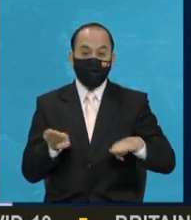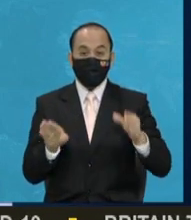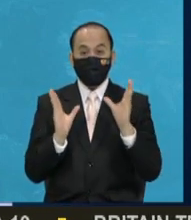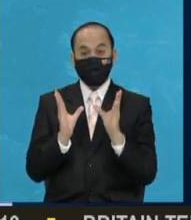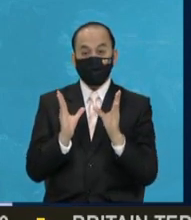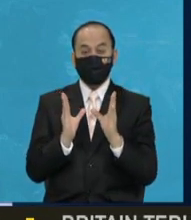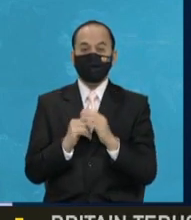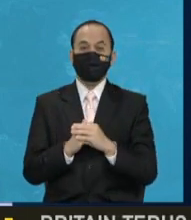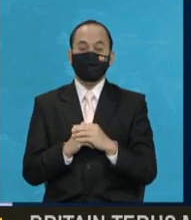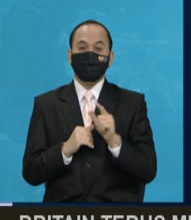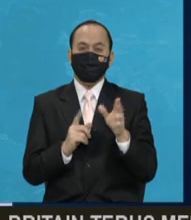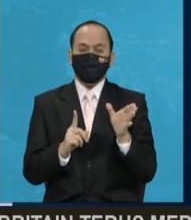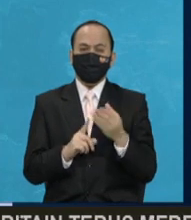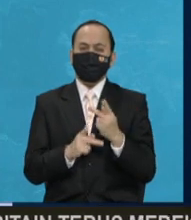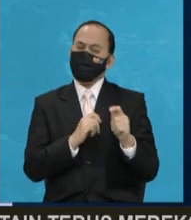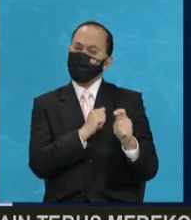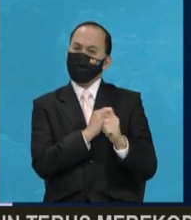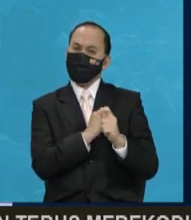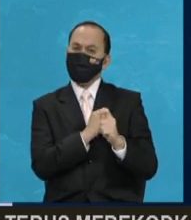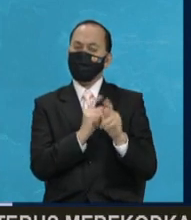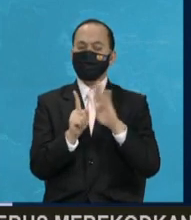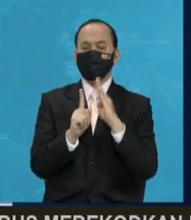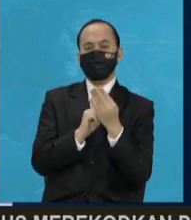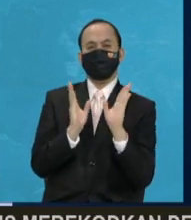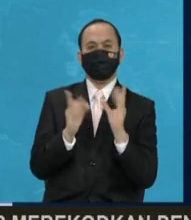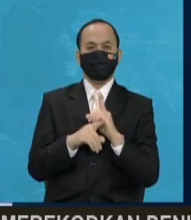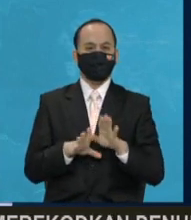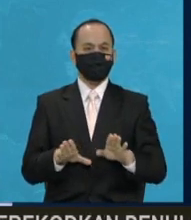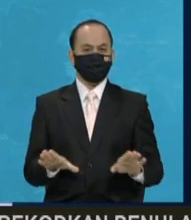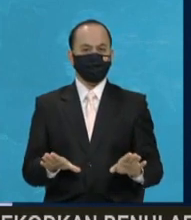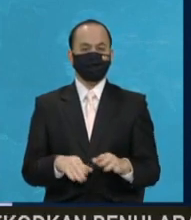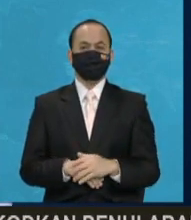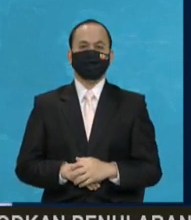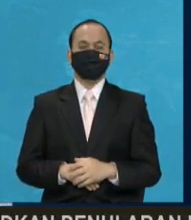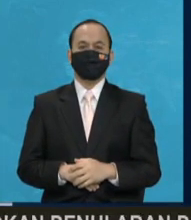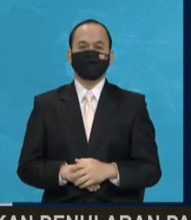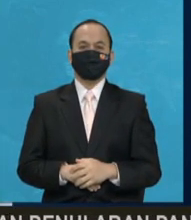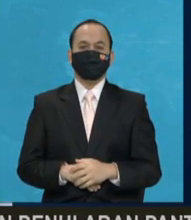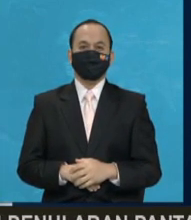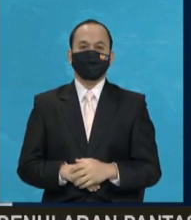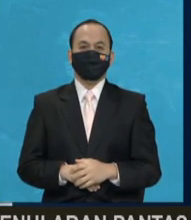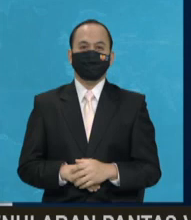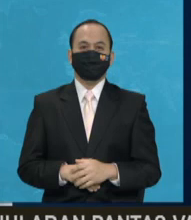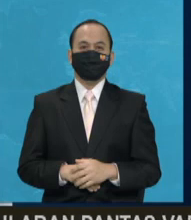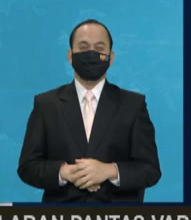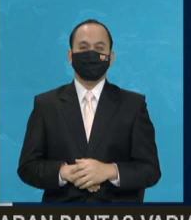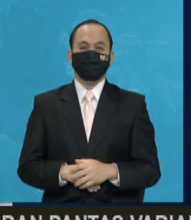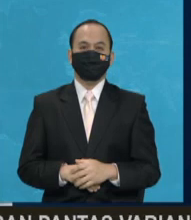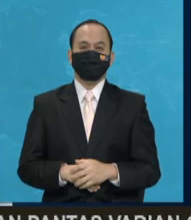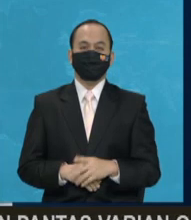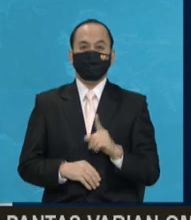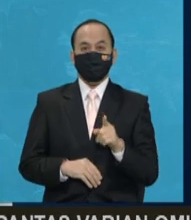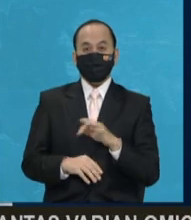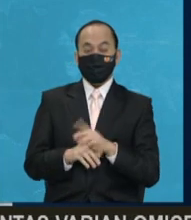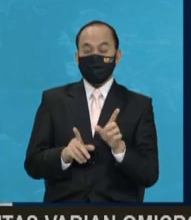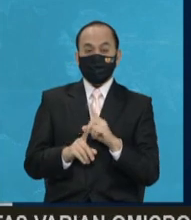Hai semuanya kita ah pentinglah untuk menjaga budaya nih Hei karena ia bukan